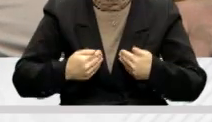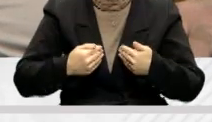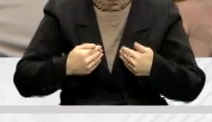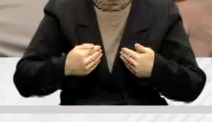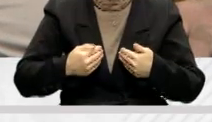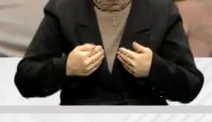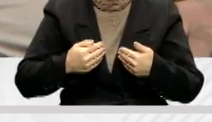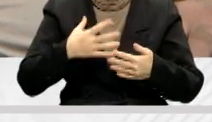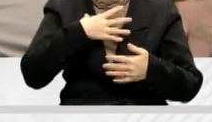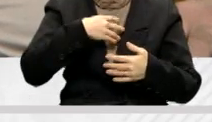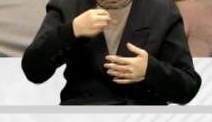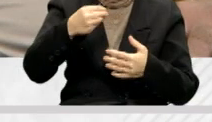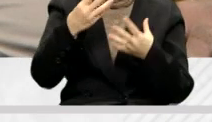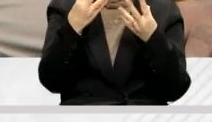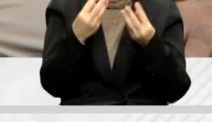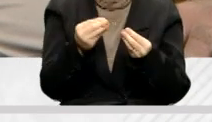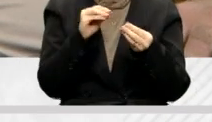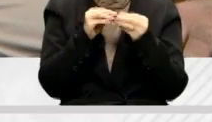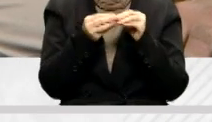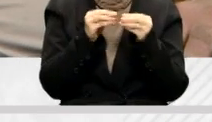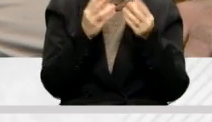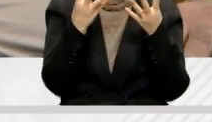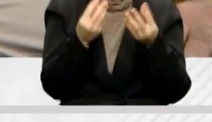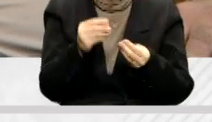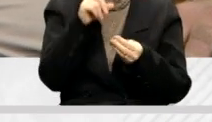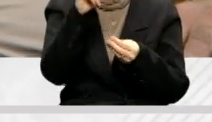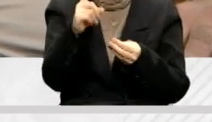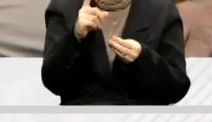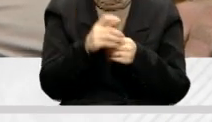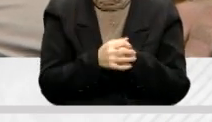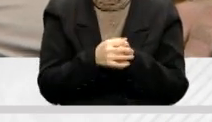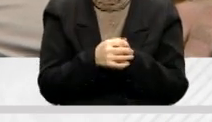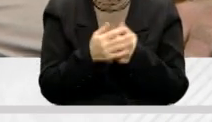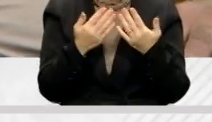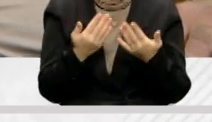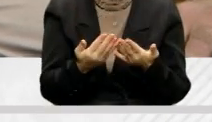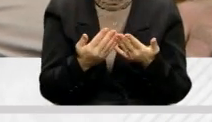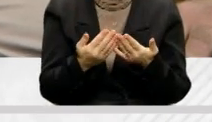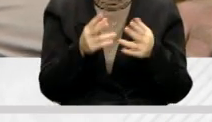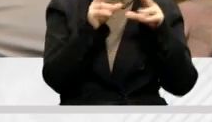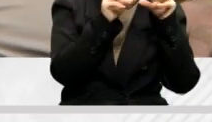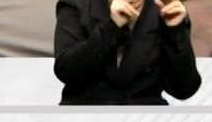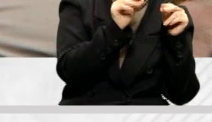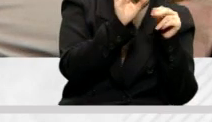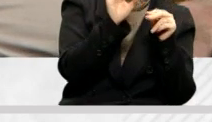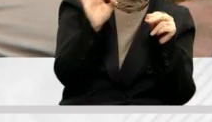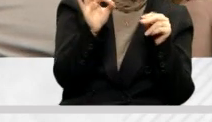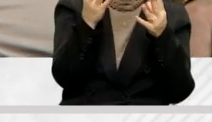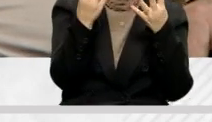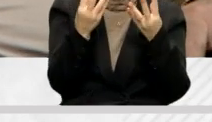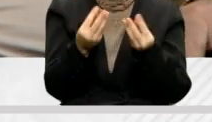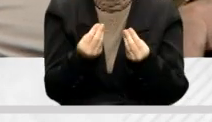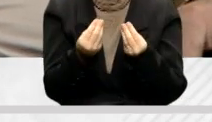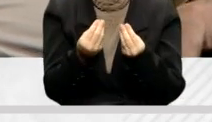fizyolojimizde, ruhsal manada sıkıntılara neden oluyor mu? Yani şöyle, uykusuzluğu tetikleyen bir durum aslına